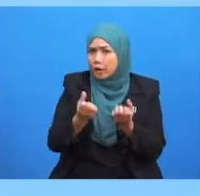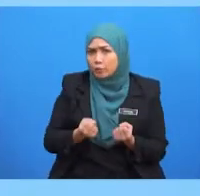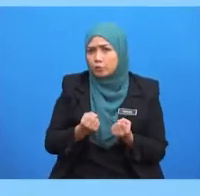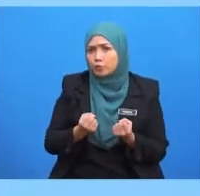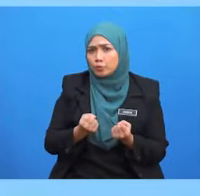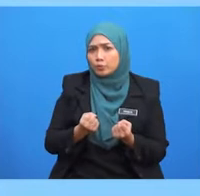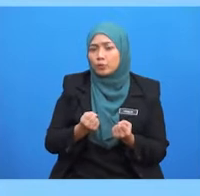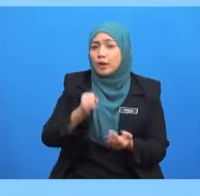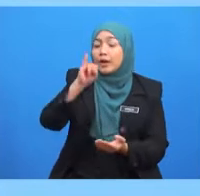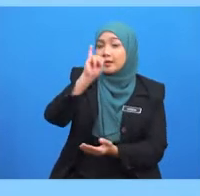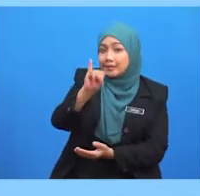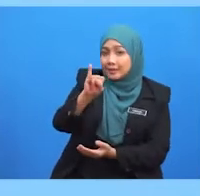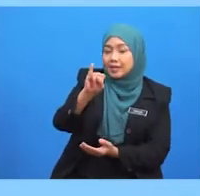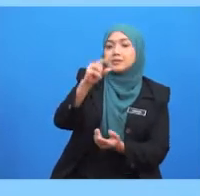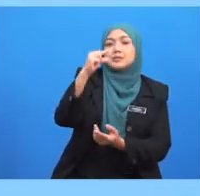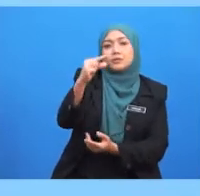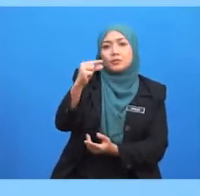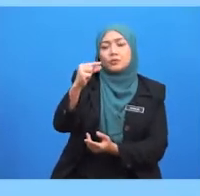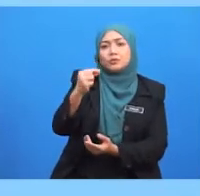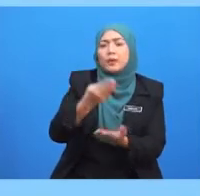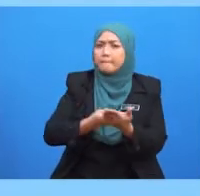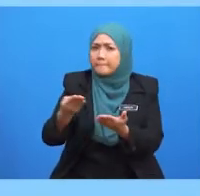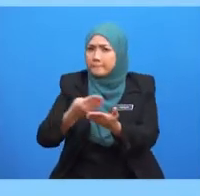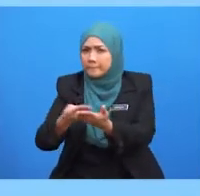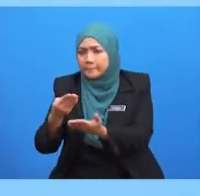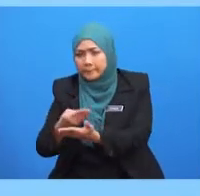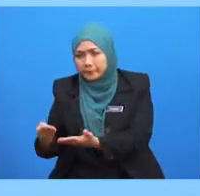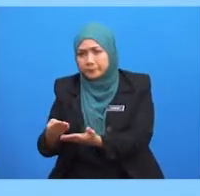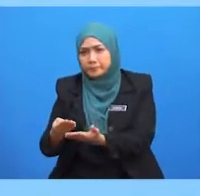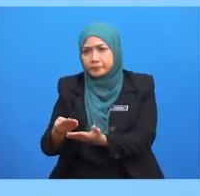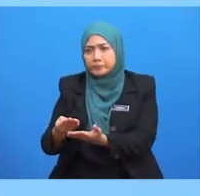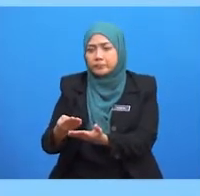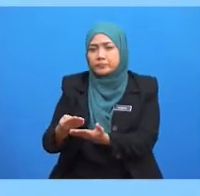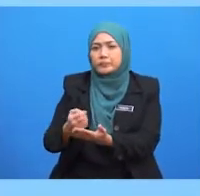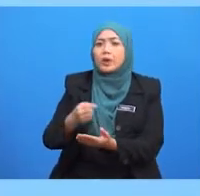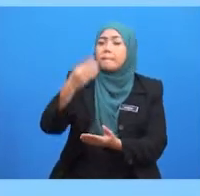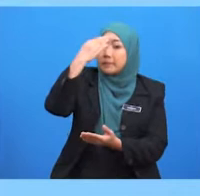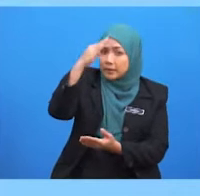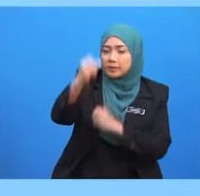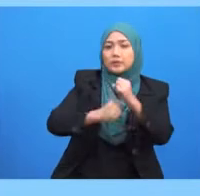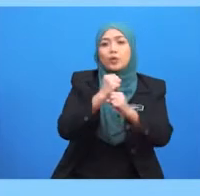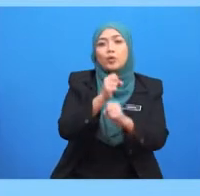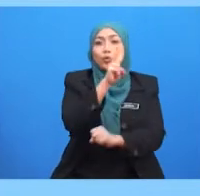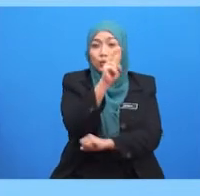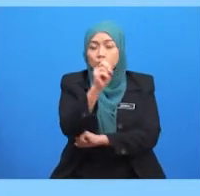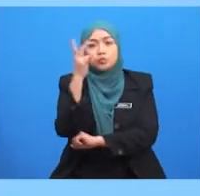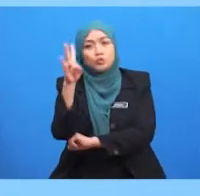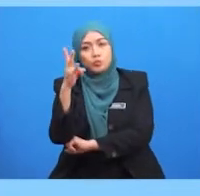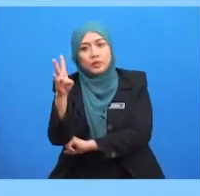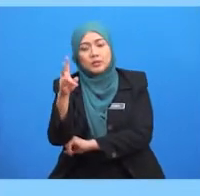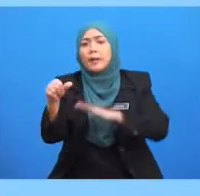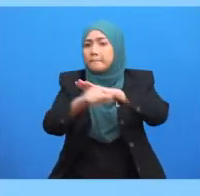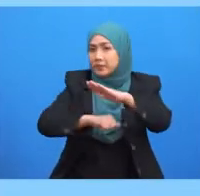akan indeks gubahan perbelanjaan youtility bagi tahun 2017